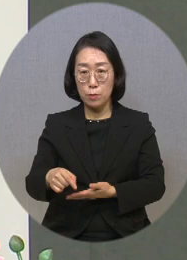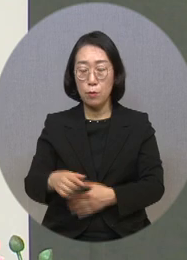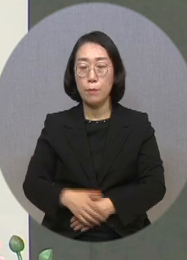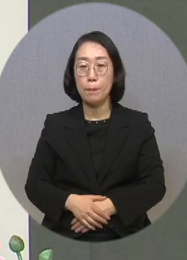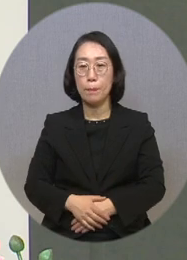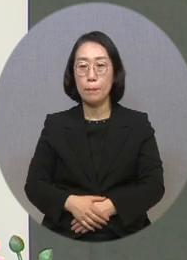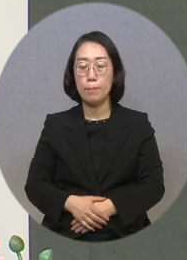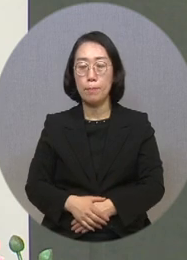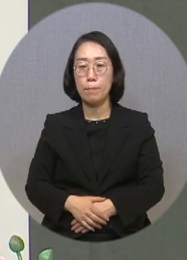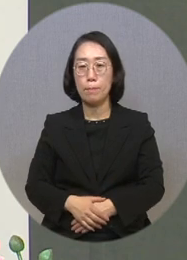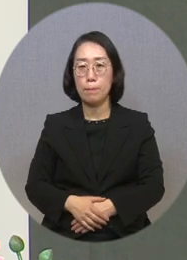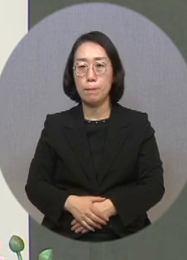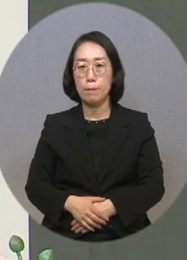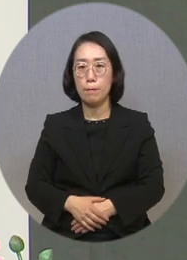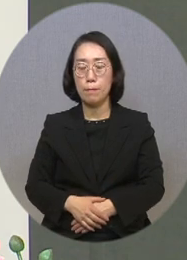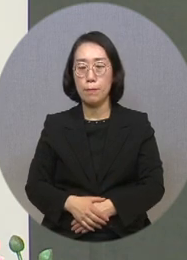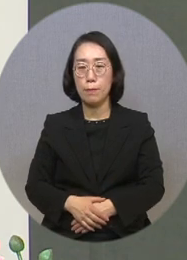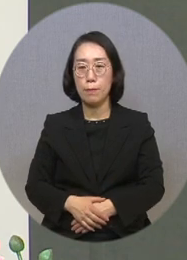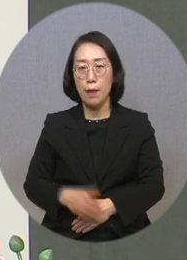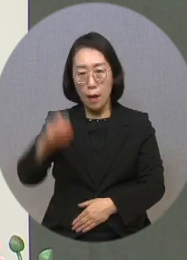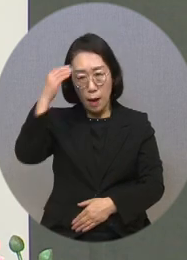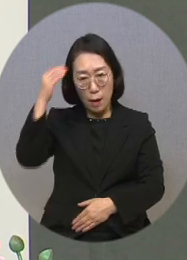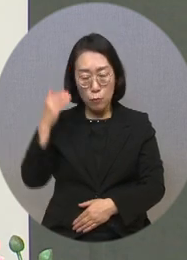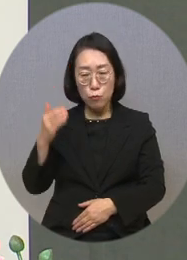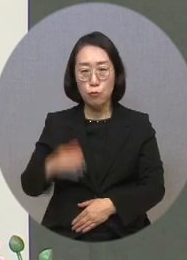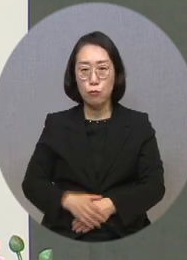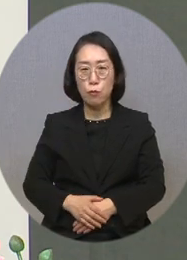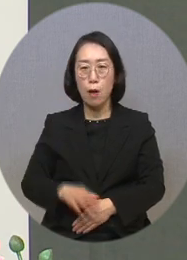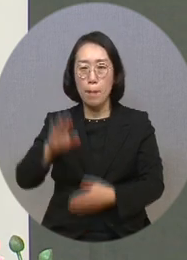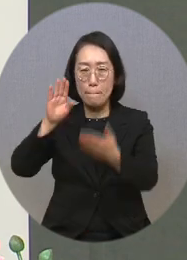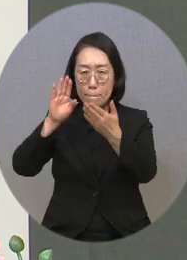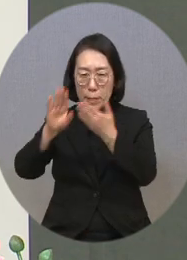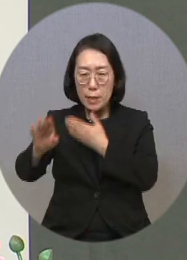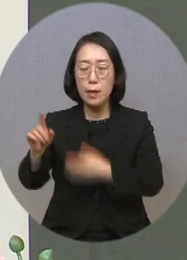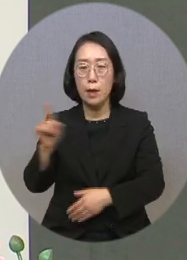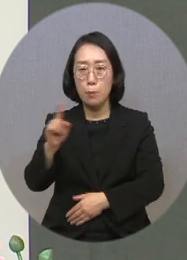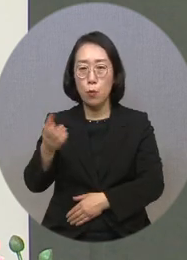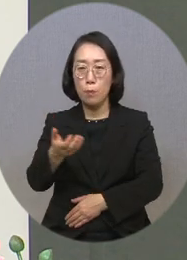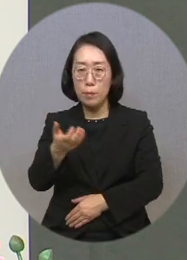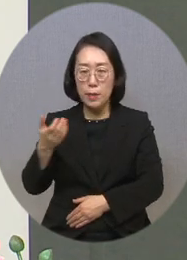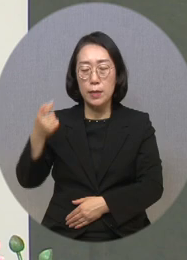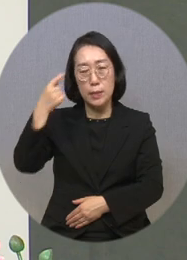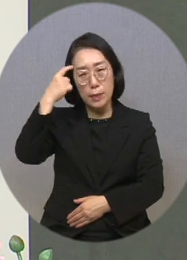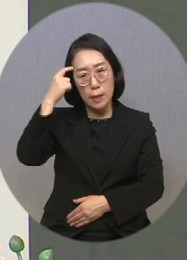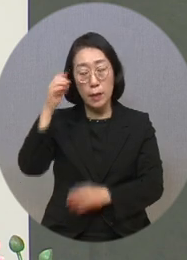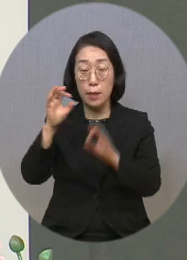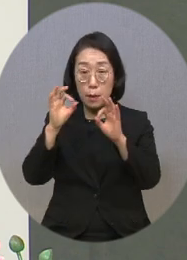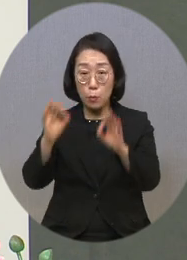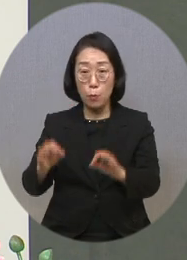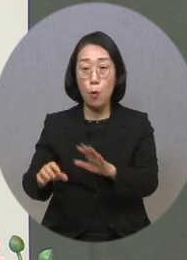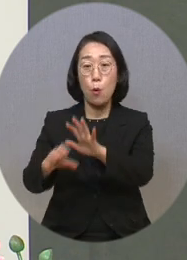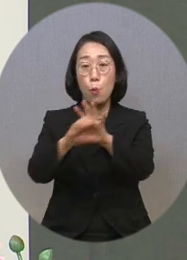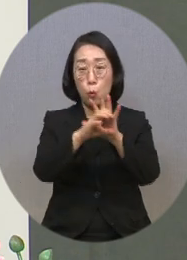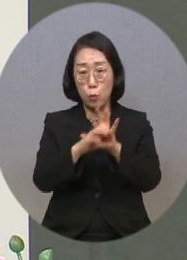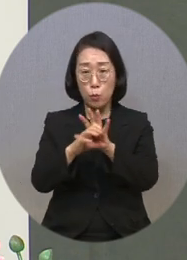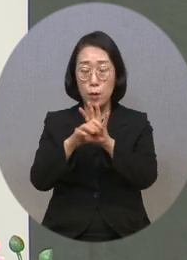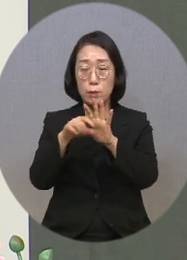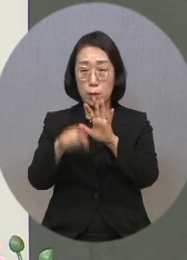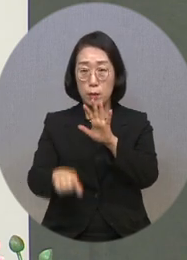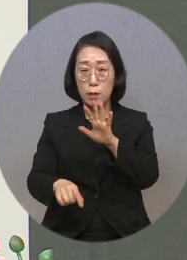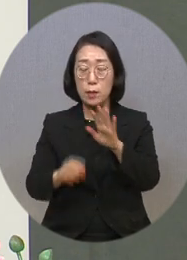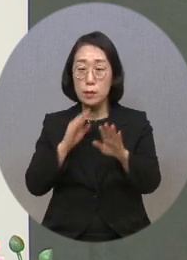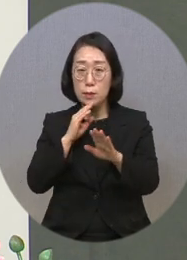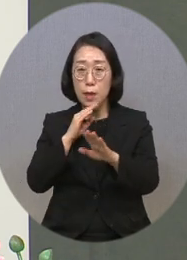하시고 네. 우리나라의 국군의 앞날을 내다볼 때에 네. 코로나 사태가 풀릴